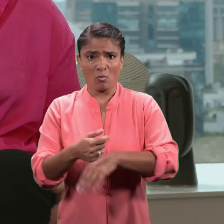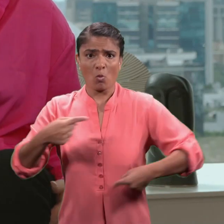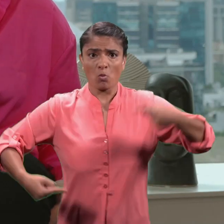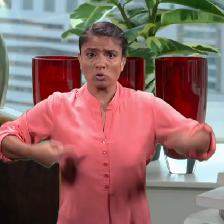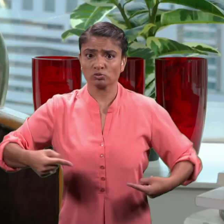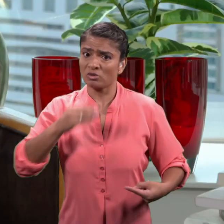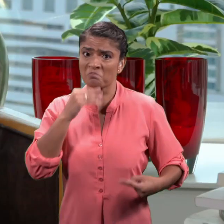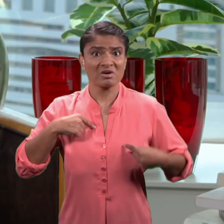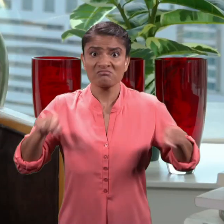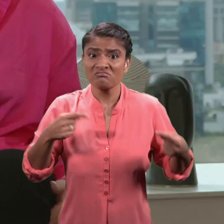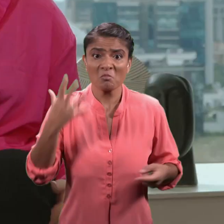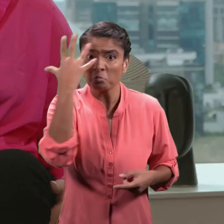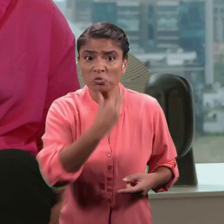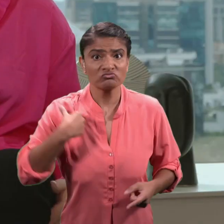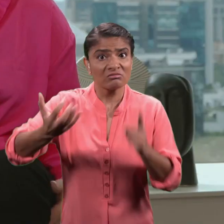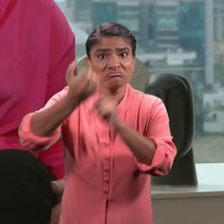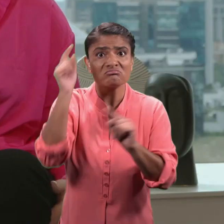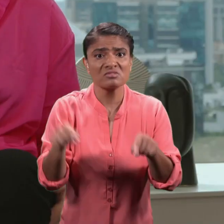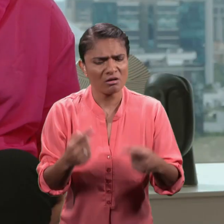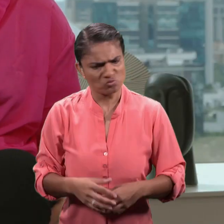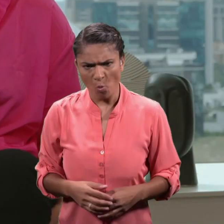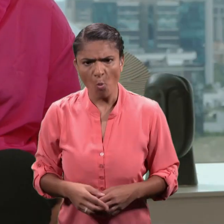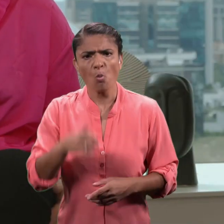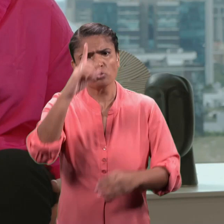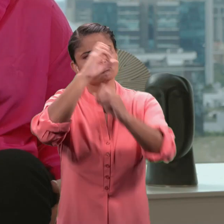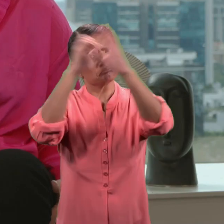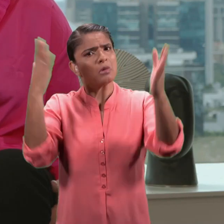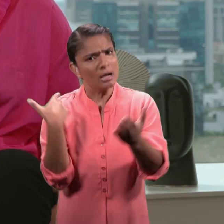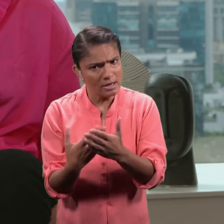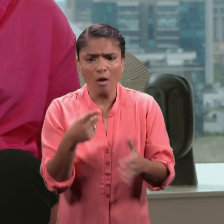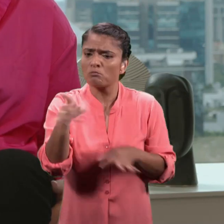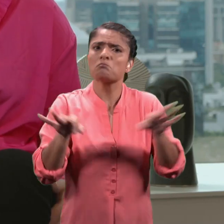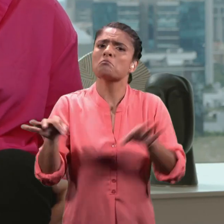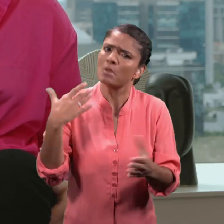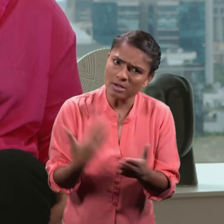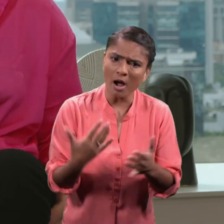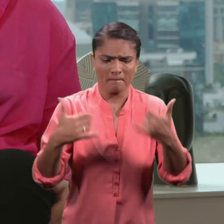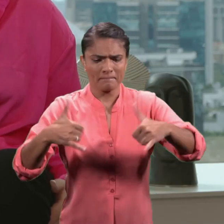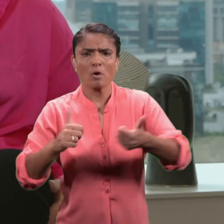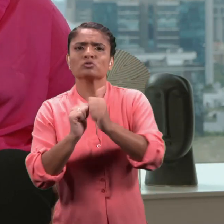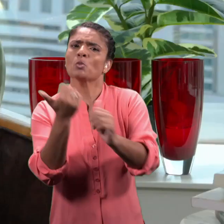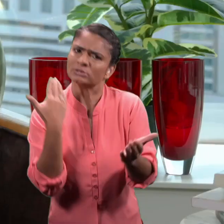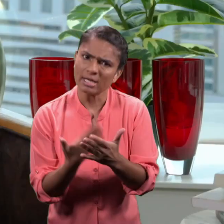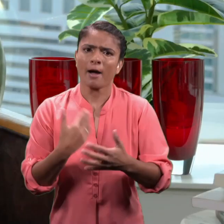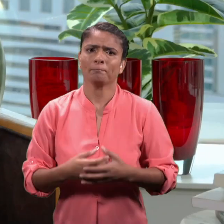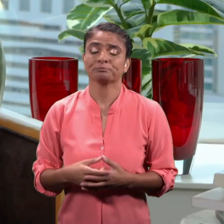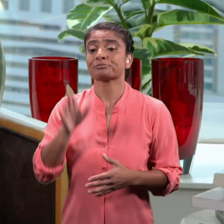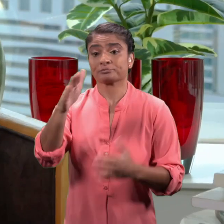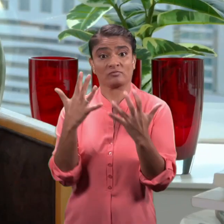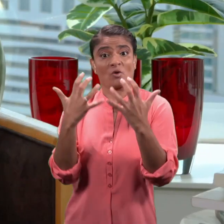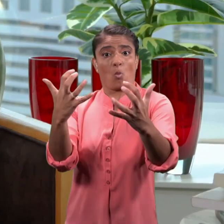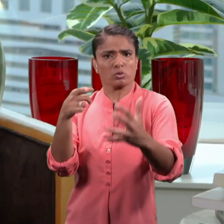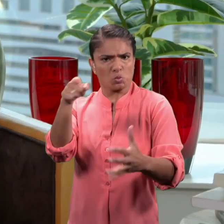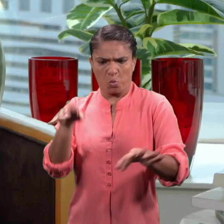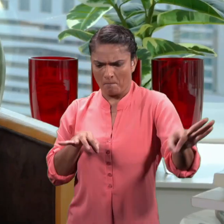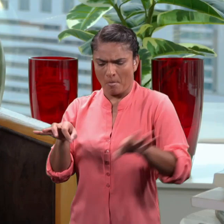jou disability is nie, jy kan suksesvol wees, jy kan jou drome uitleef, en jy kan mooi wees. en ek kan ook 'n model wees. Vir ons kykers, jy